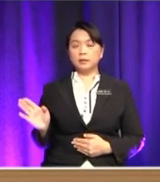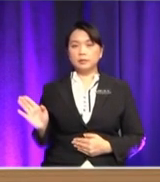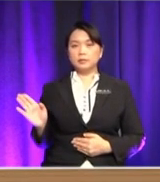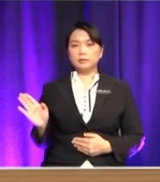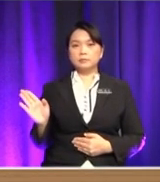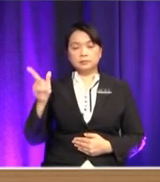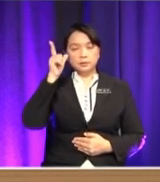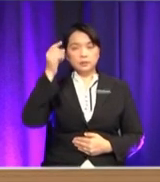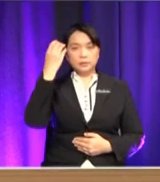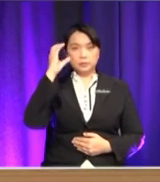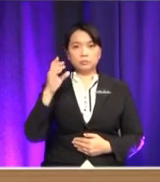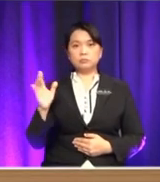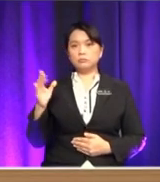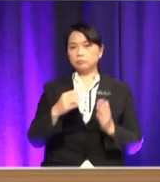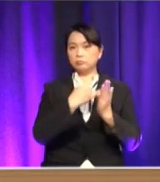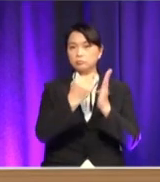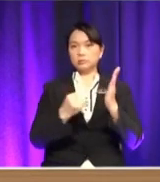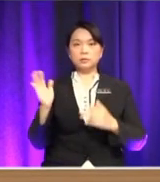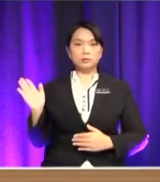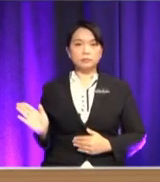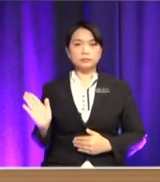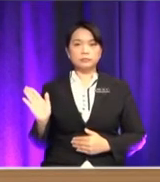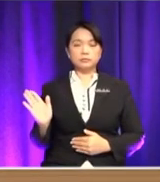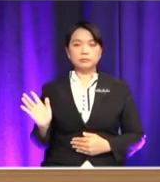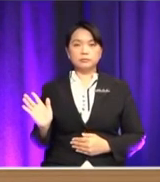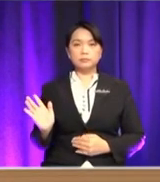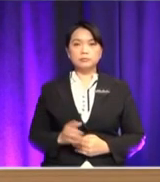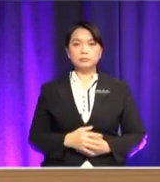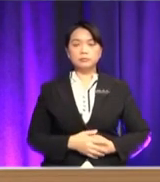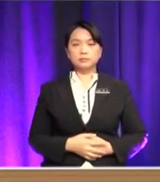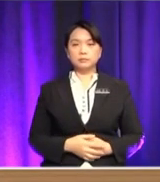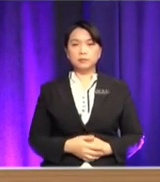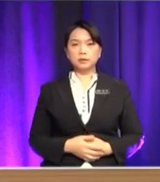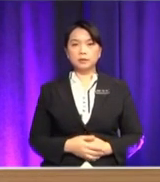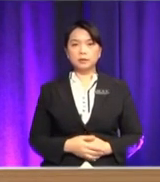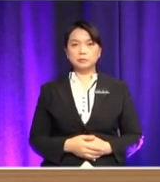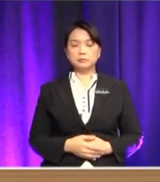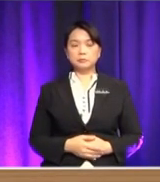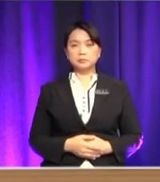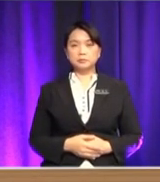garisan suka melihat disini DPD ujung ke ujung garisan ok